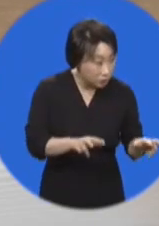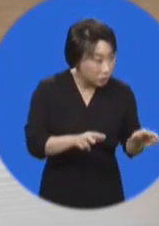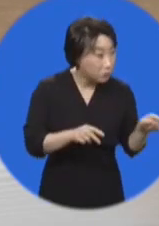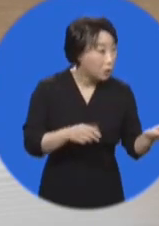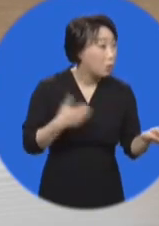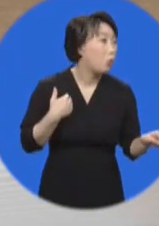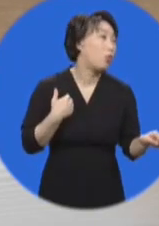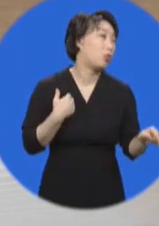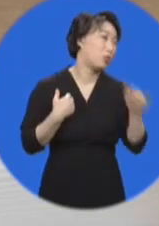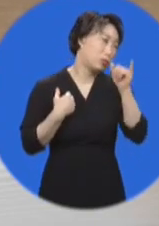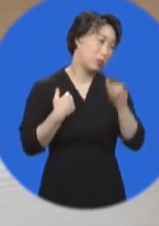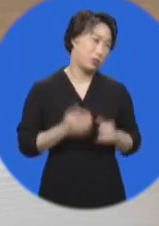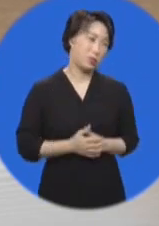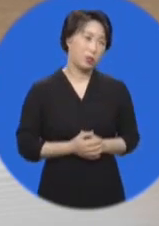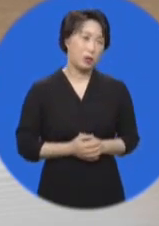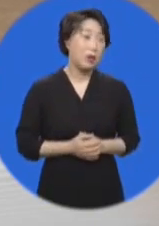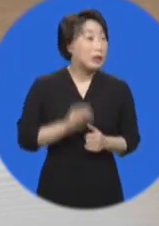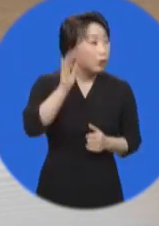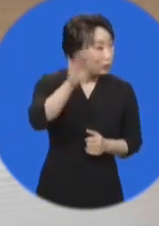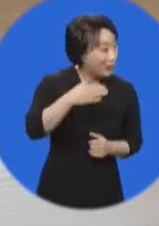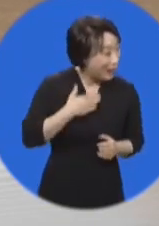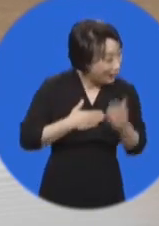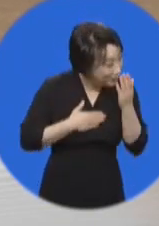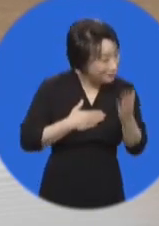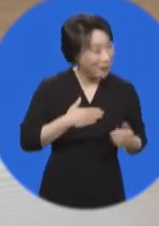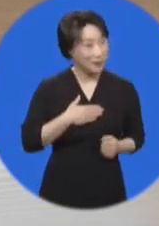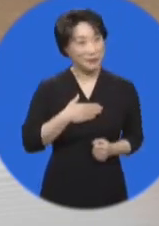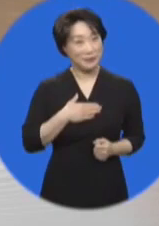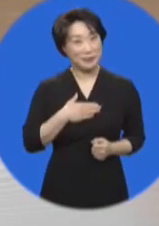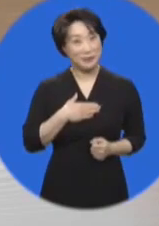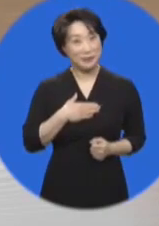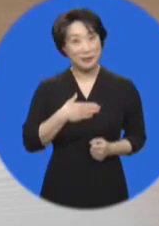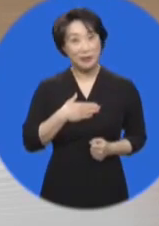네가 몰라 후에는 알리라